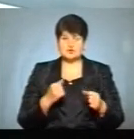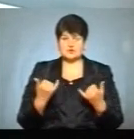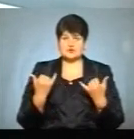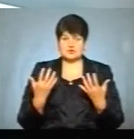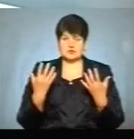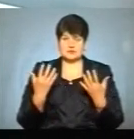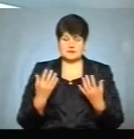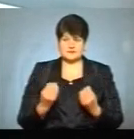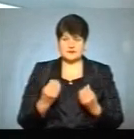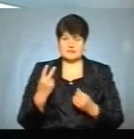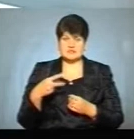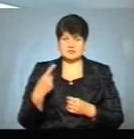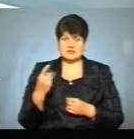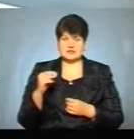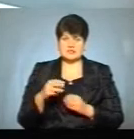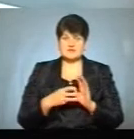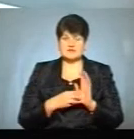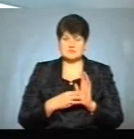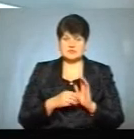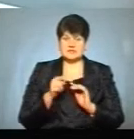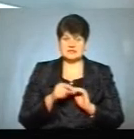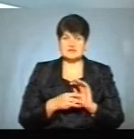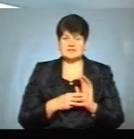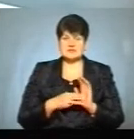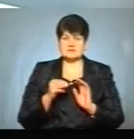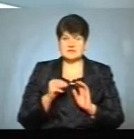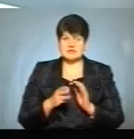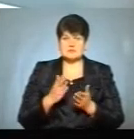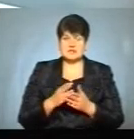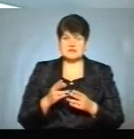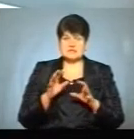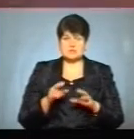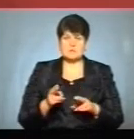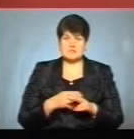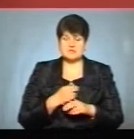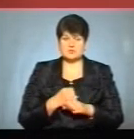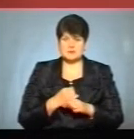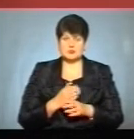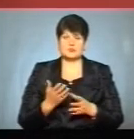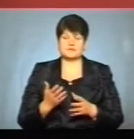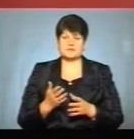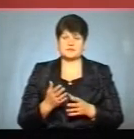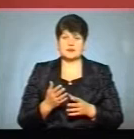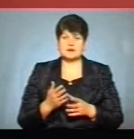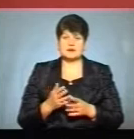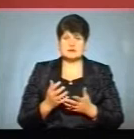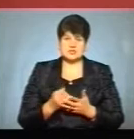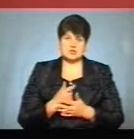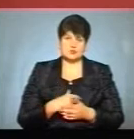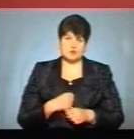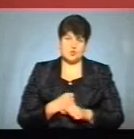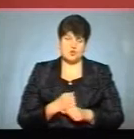сьогодні 21 800, а з них лише 8 тисяч тих, що мали статус безробітного. Більша кількість людей ще до статусу знайшла собі